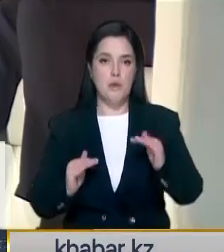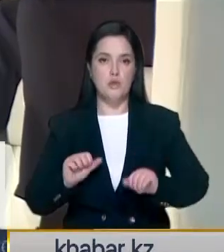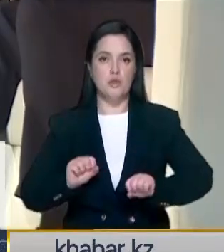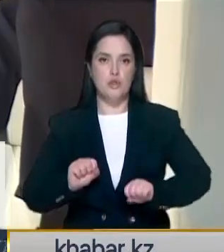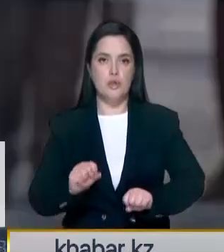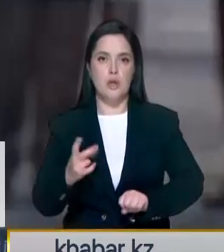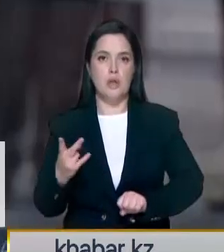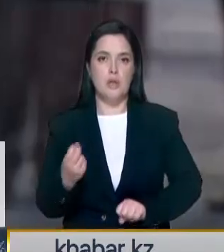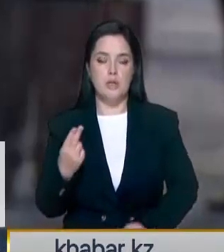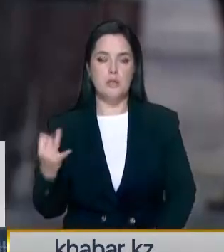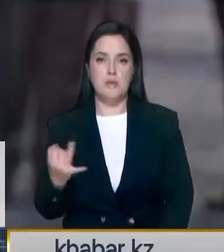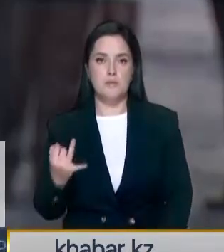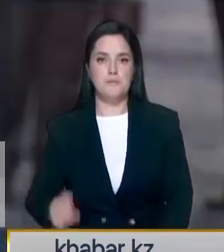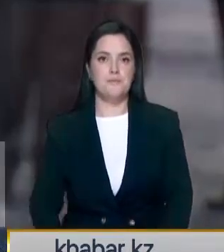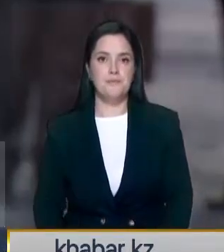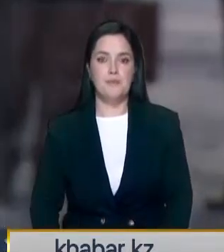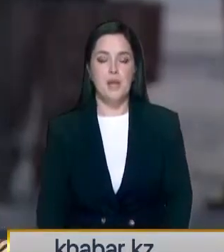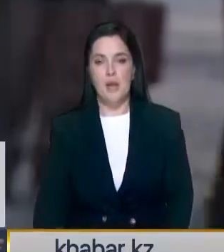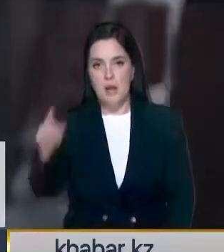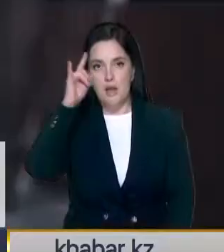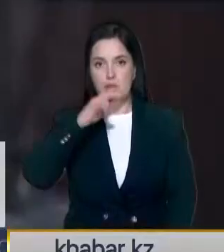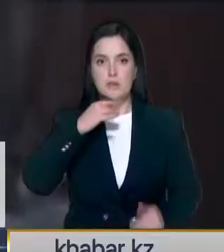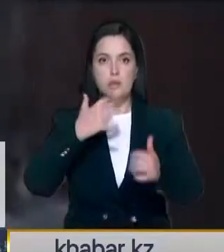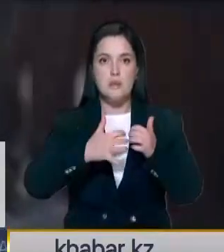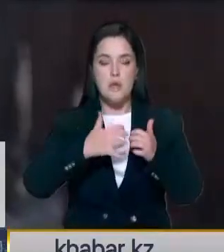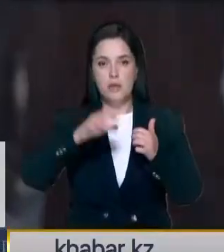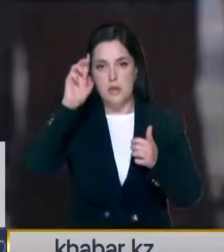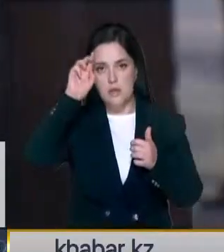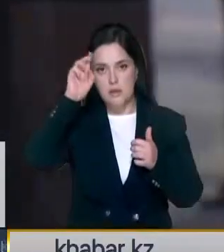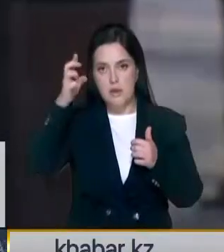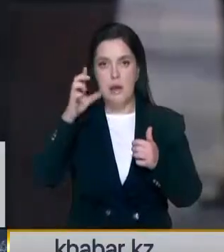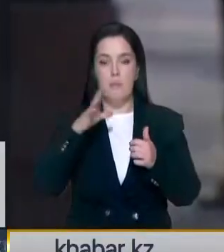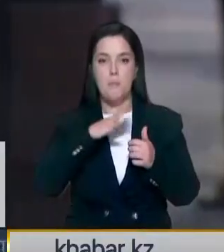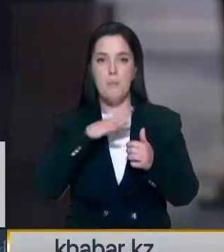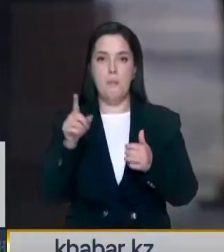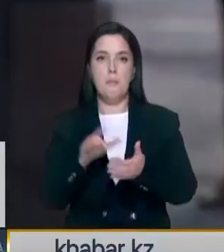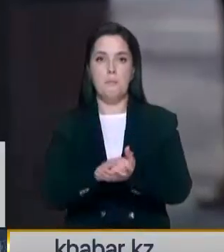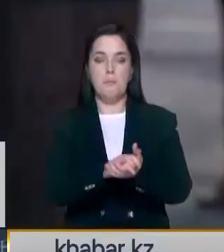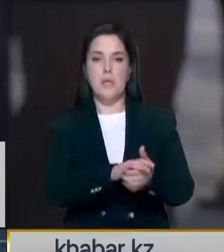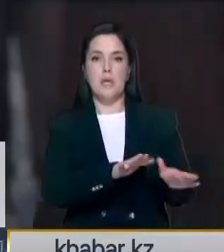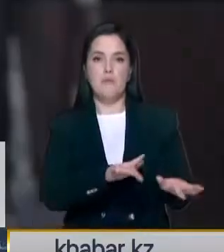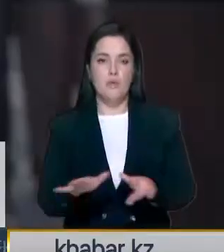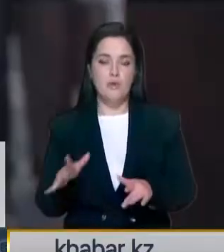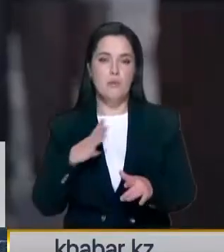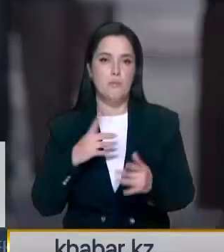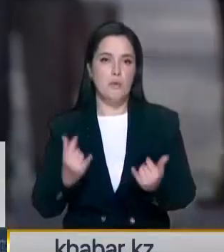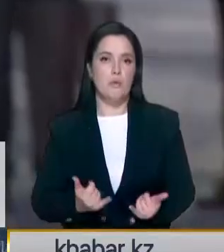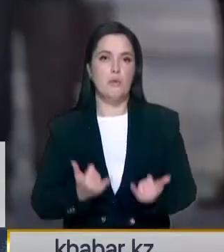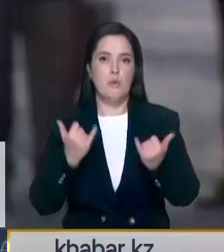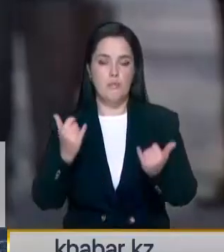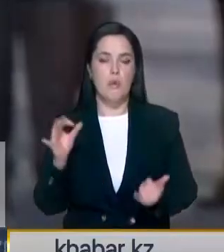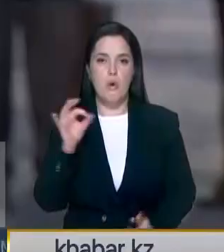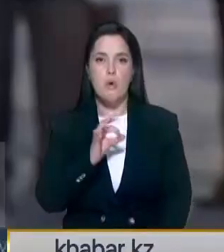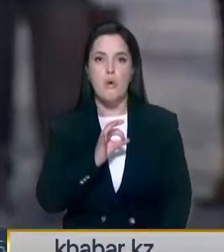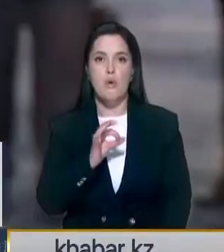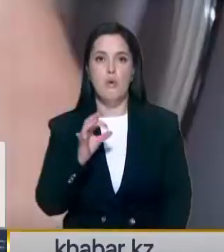национальных интересов. Казахстан, как средняя держава, она аккредитовала одну роту миротворцев по линии ООН.